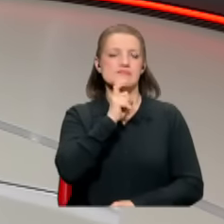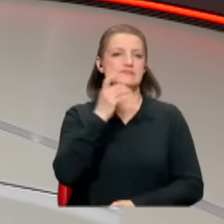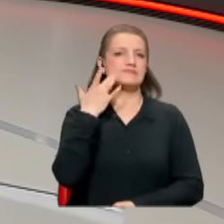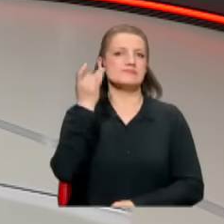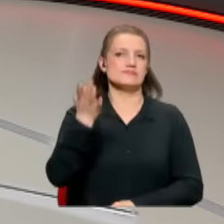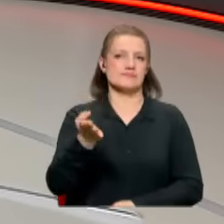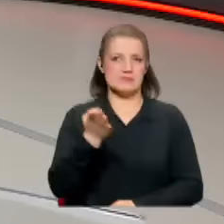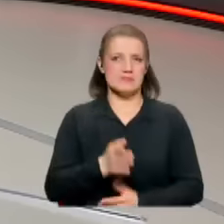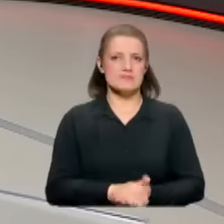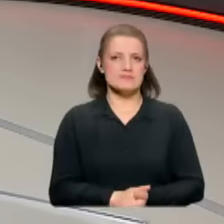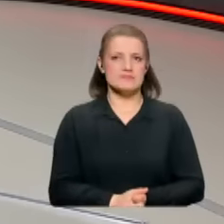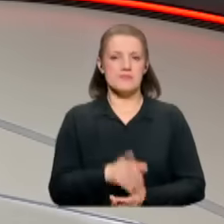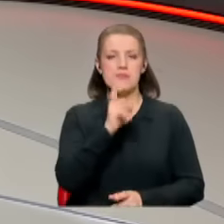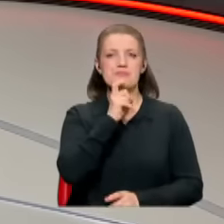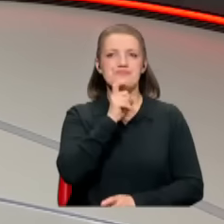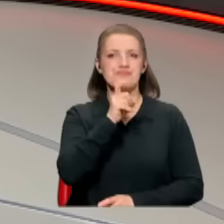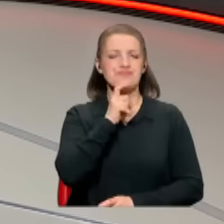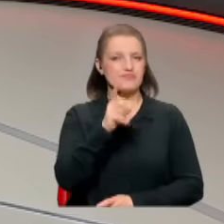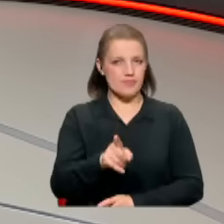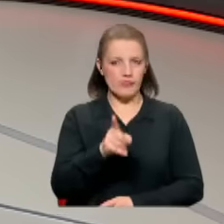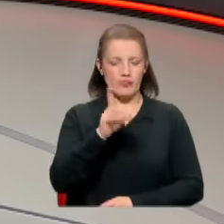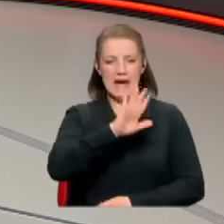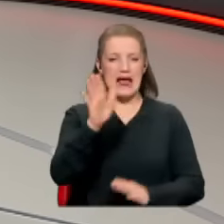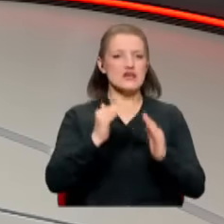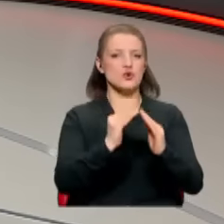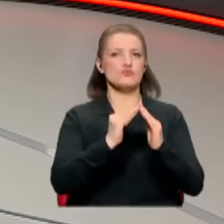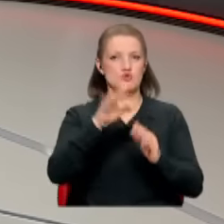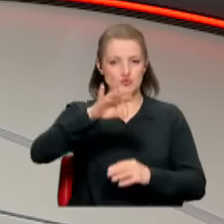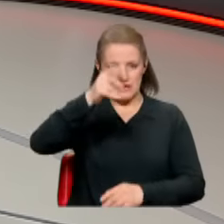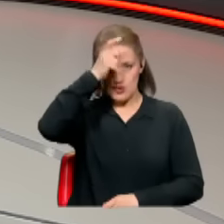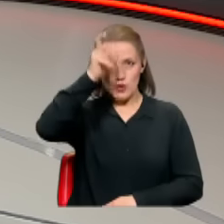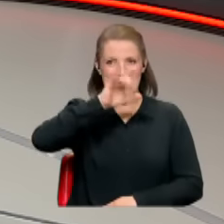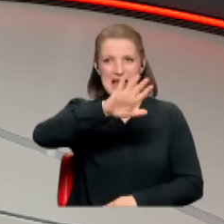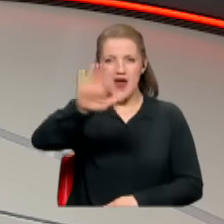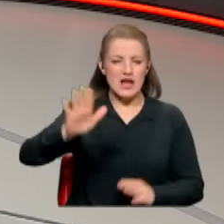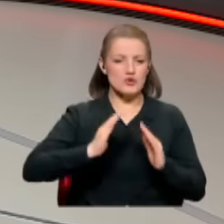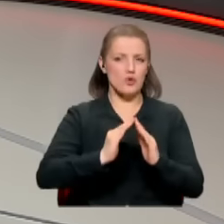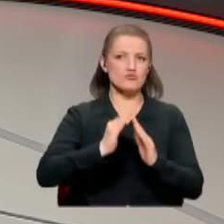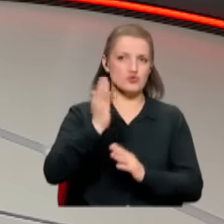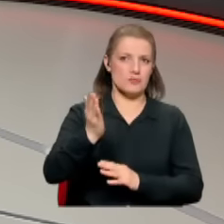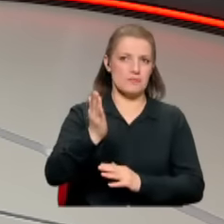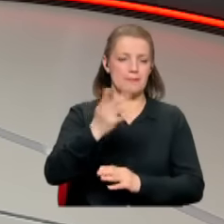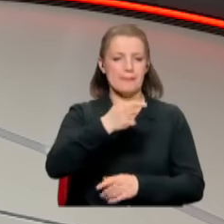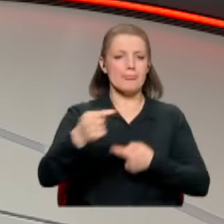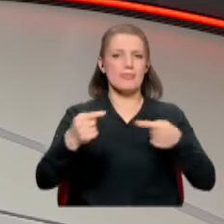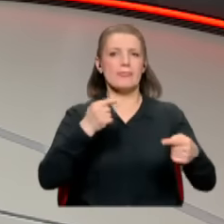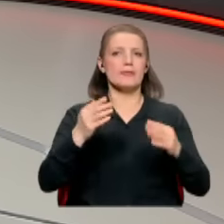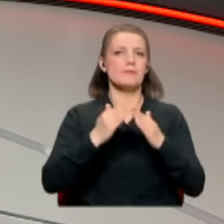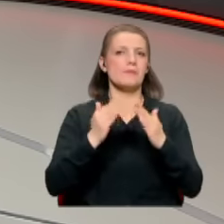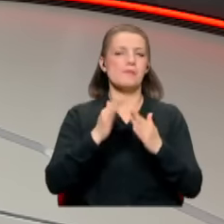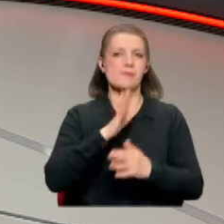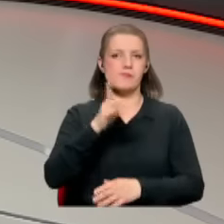ki. Yanlış konsept üstüne. Herkesin komşusu ya Türkiye'de şu anda. Mal varlığından dolayı, dairelerinden